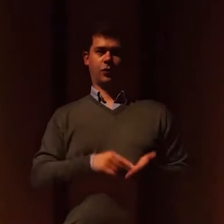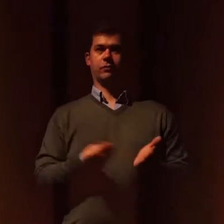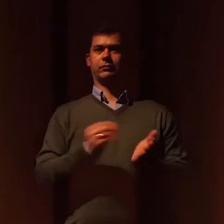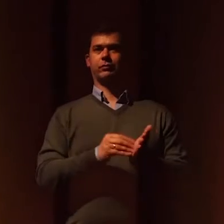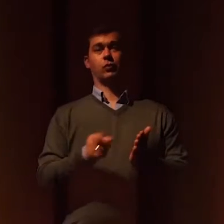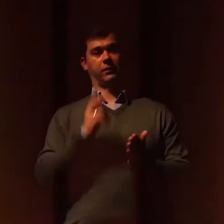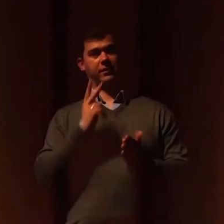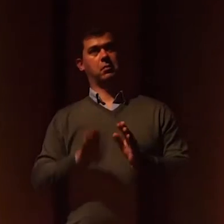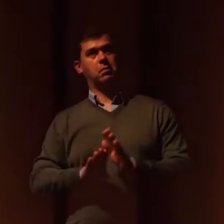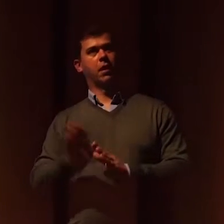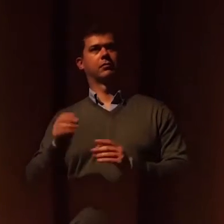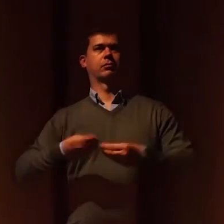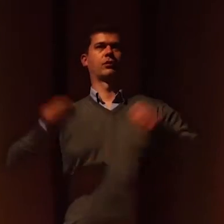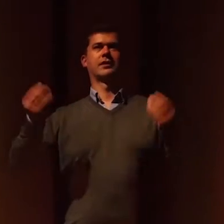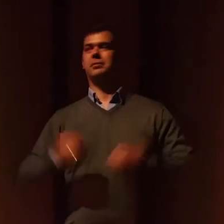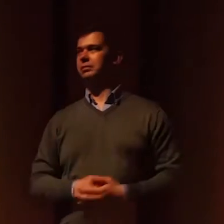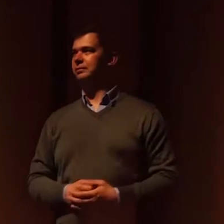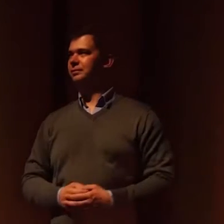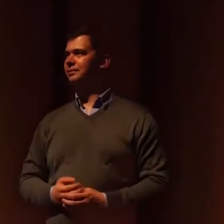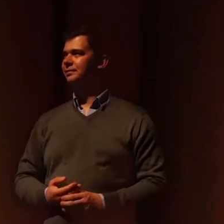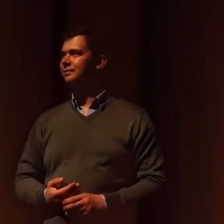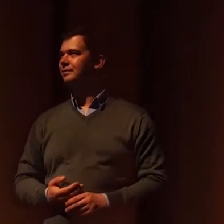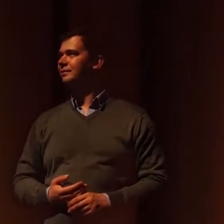postęp edukacyjny tutaj jest